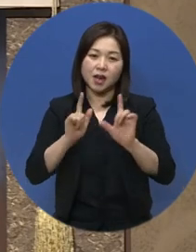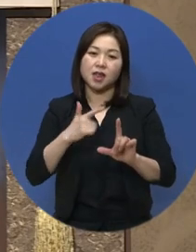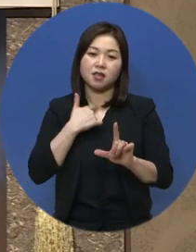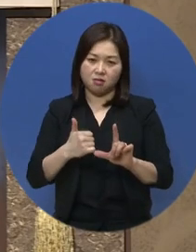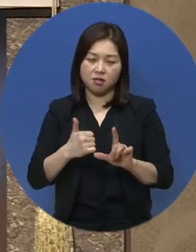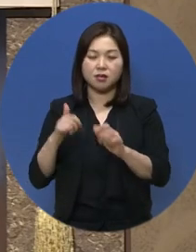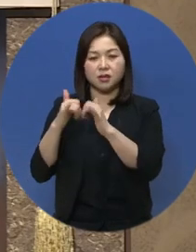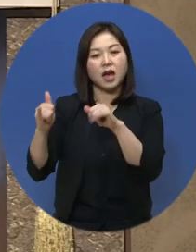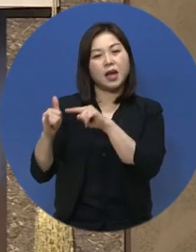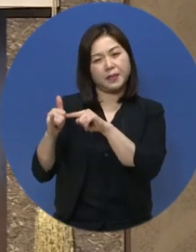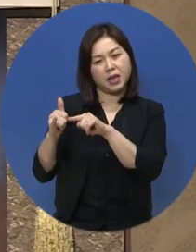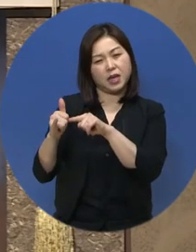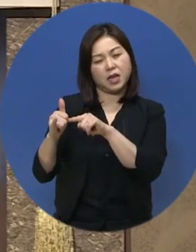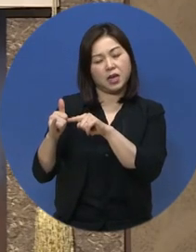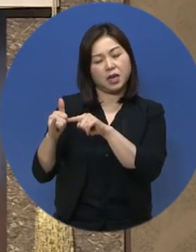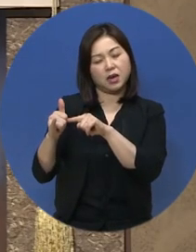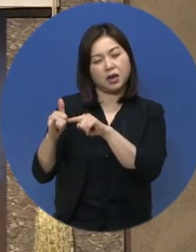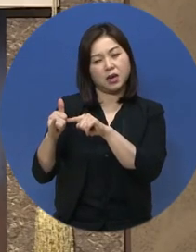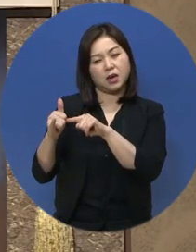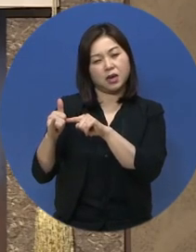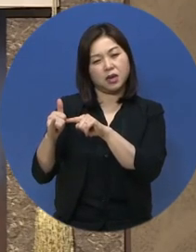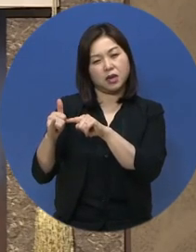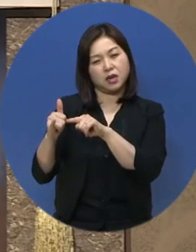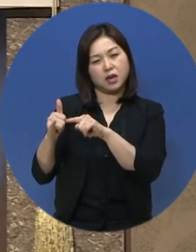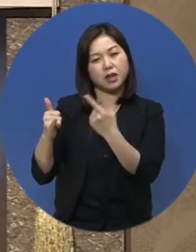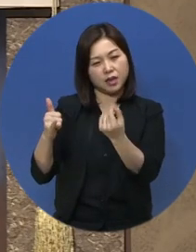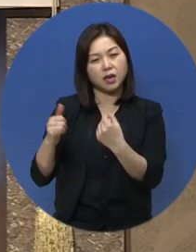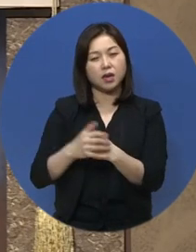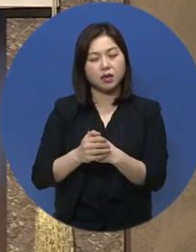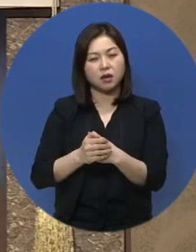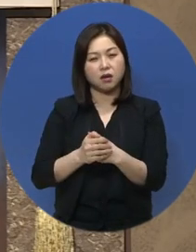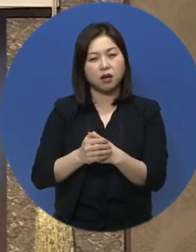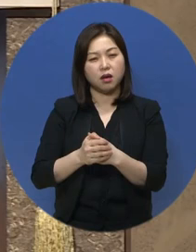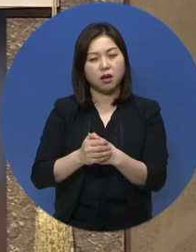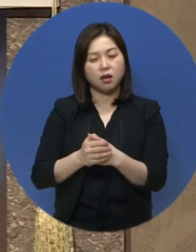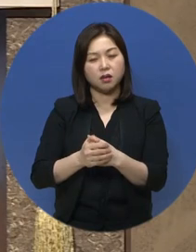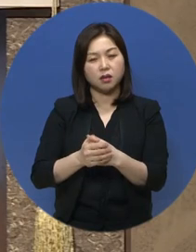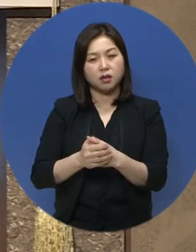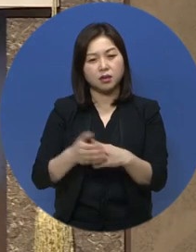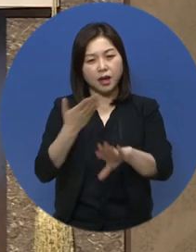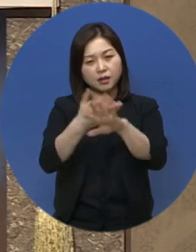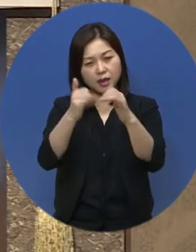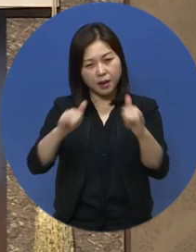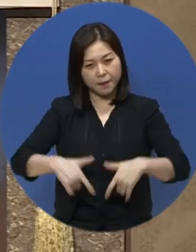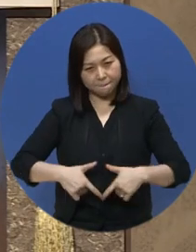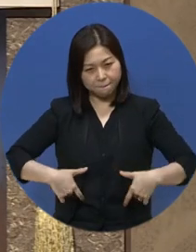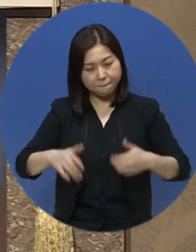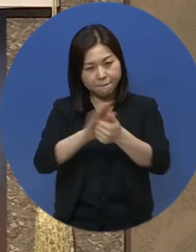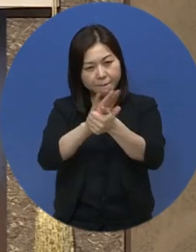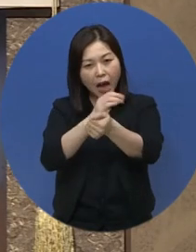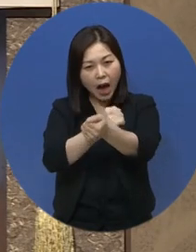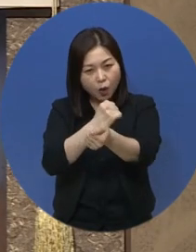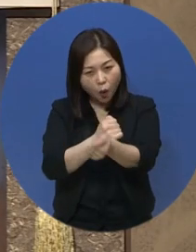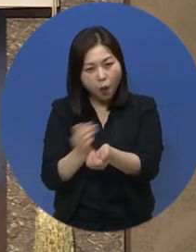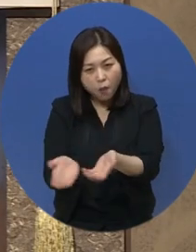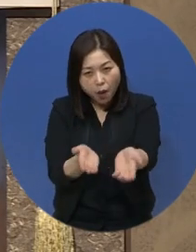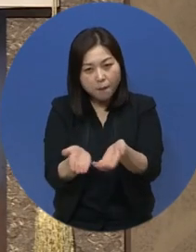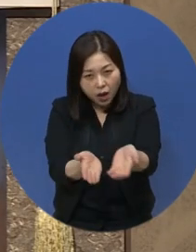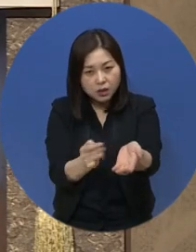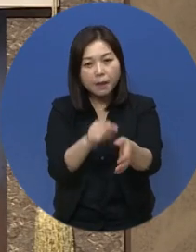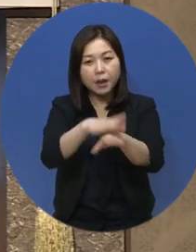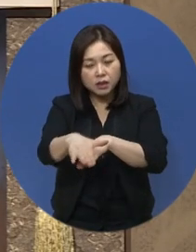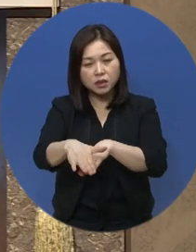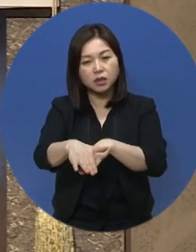아닐까라는 생각이 좀 들면서 좀 우리 사회가 좀 남을 배려하고 또 양보하는 것을 이미 교육 현장에서 배울 수